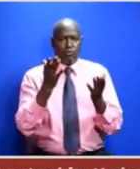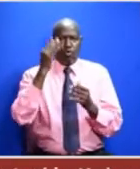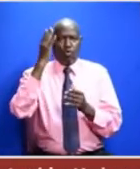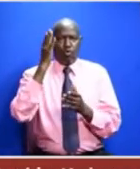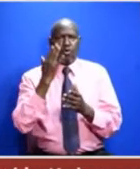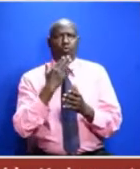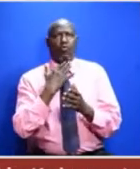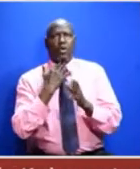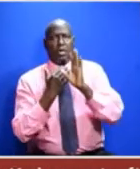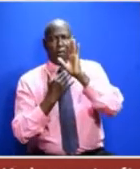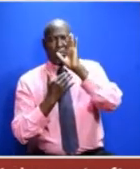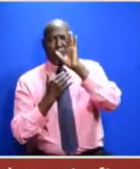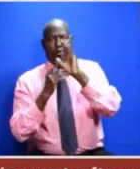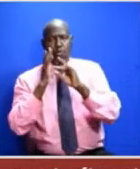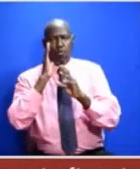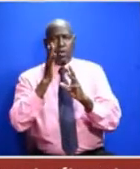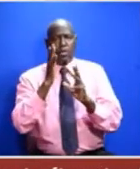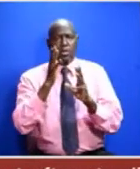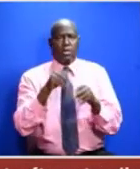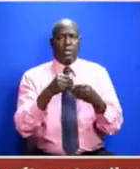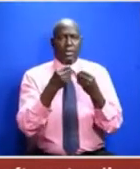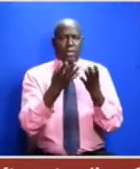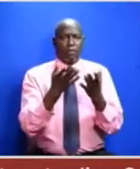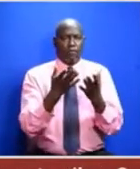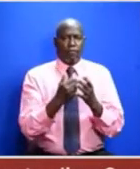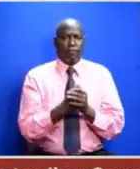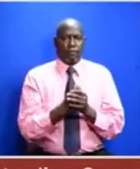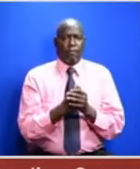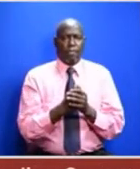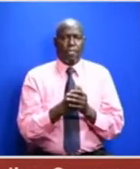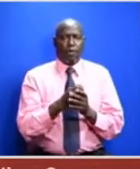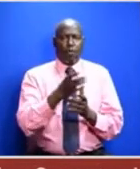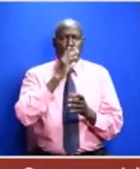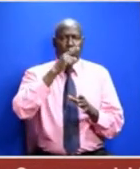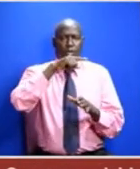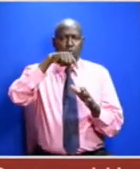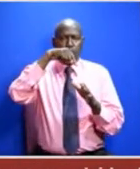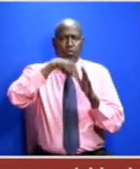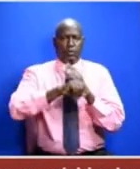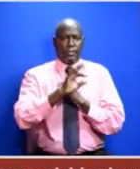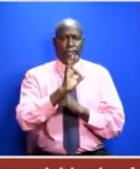yake Mwenyezi Mungu, we shall deliver those 3 boreholes.